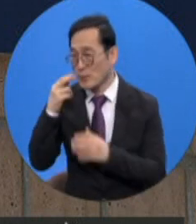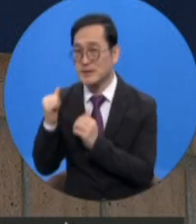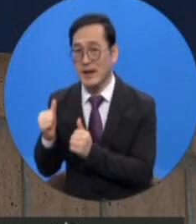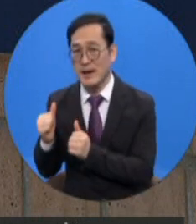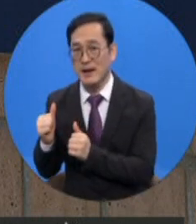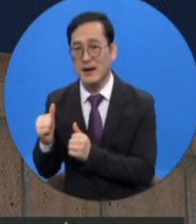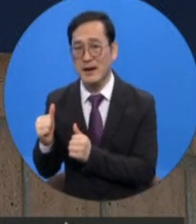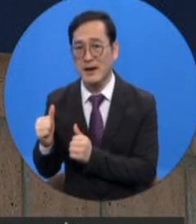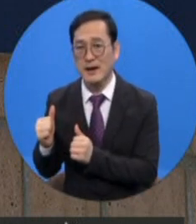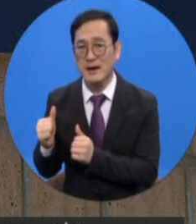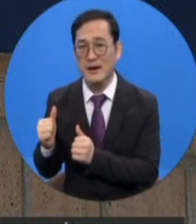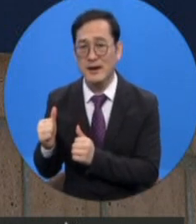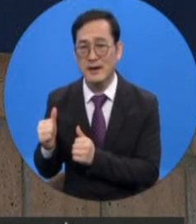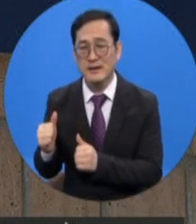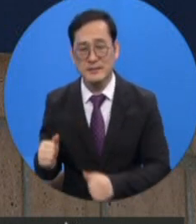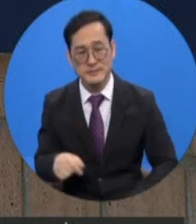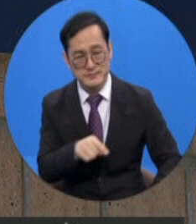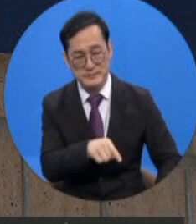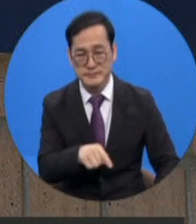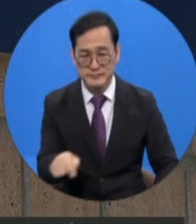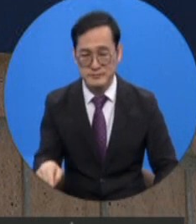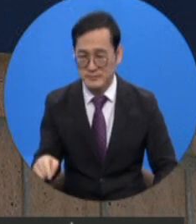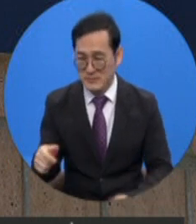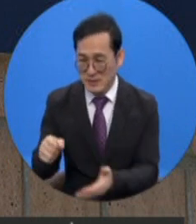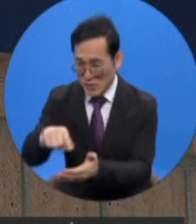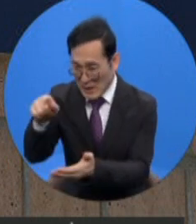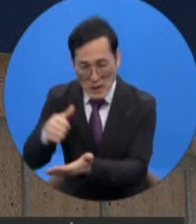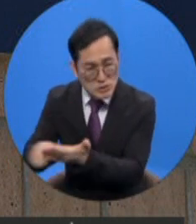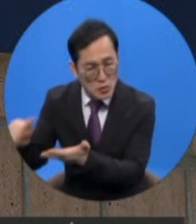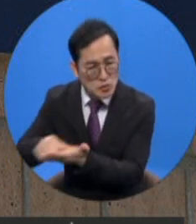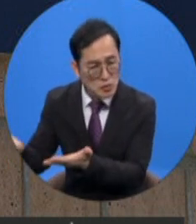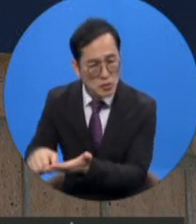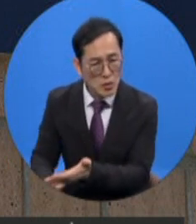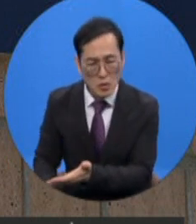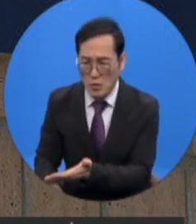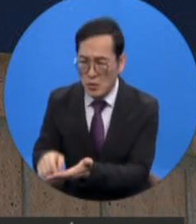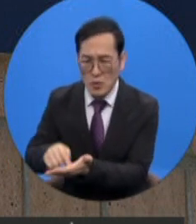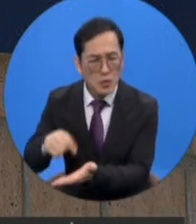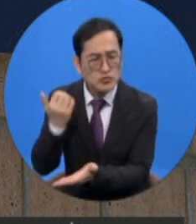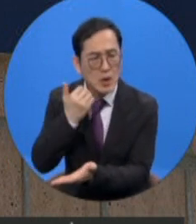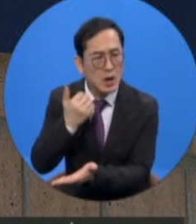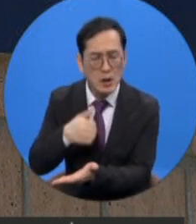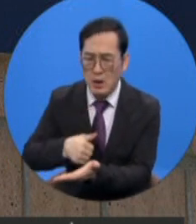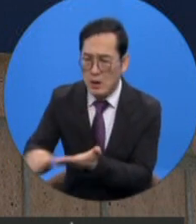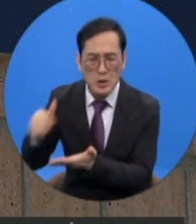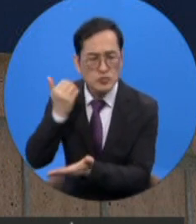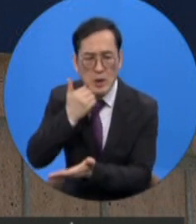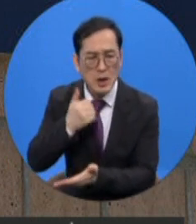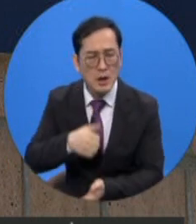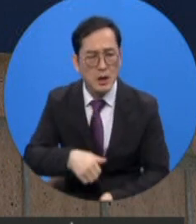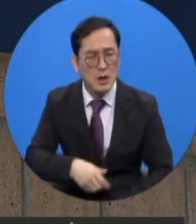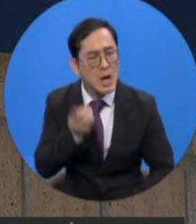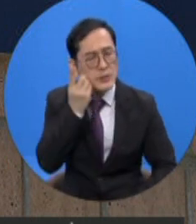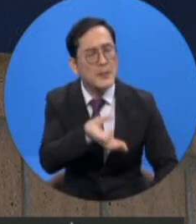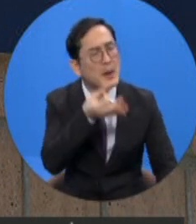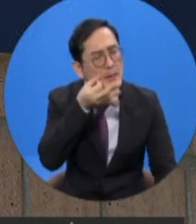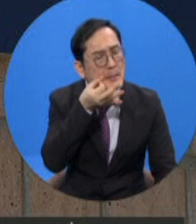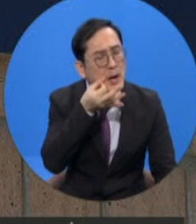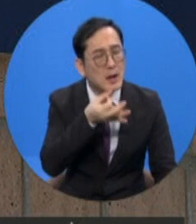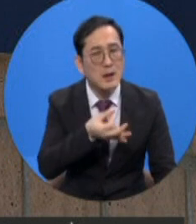김웅 의원의 수행비서 A씨에게 누구 지시로 포맷한 거냐, 휴대전화 가져왔냐 보여달라. 수행비서의